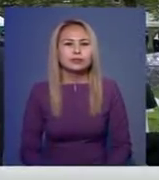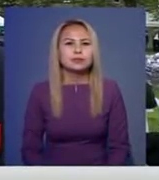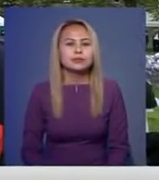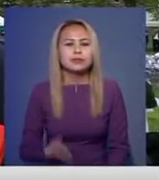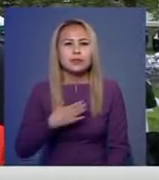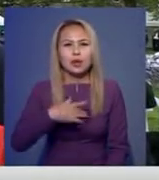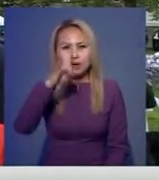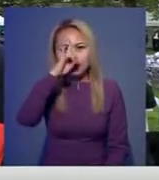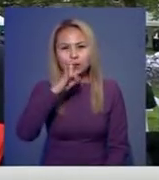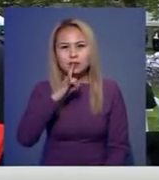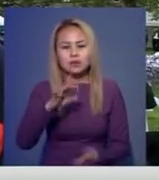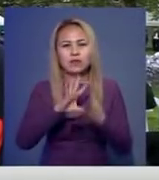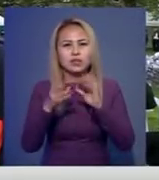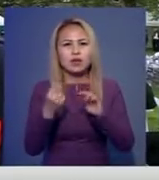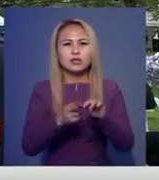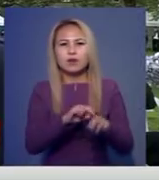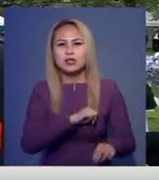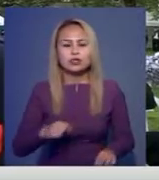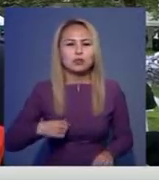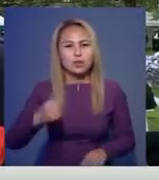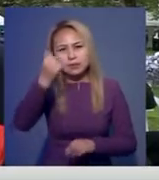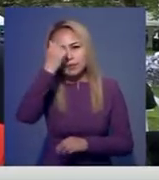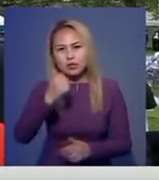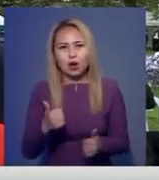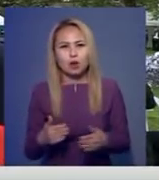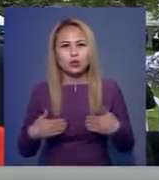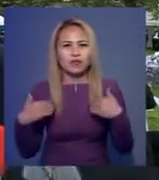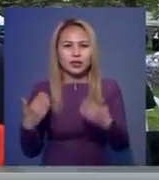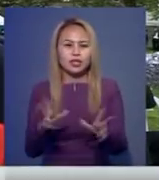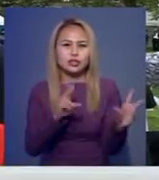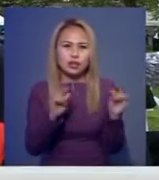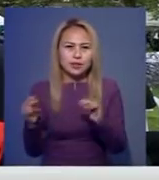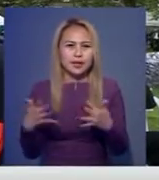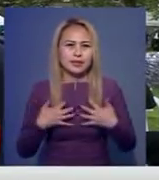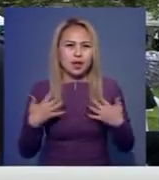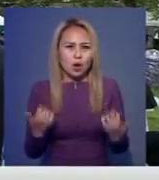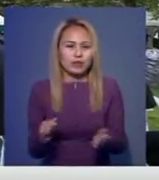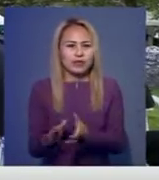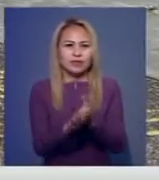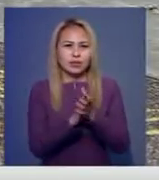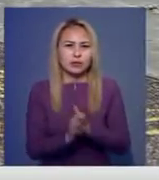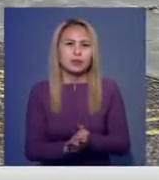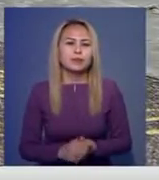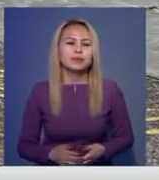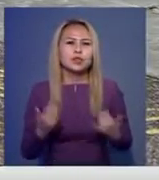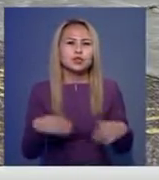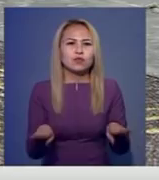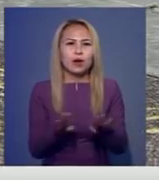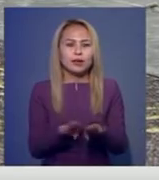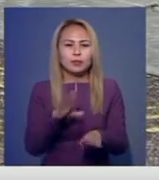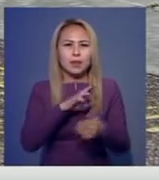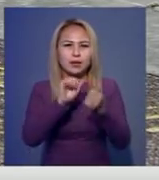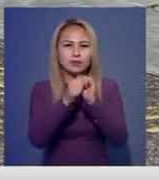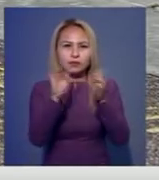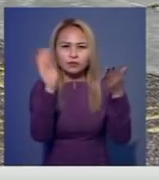Мен Қазақстан халқына барлық жақсылықты тілеймін. Әрдайым денсаулық, бақыт және бейбітшілік болсын. Айтпақшы, гранит